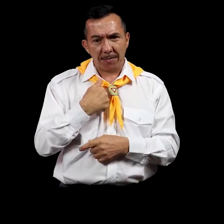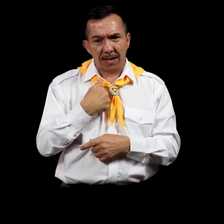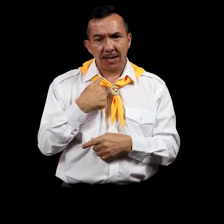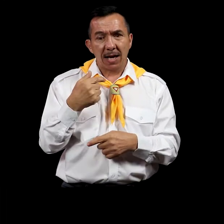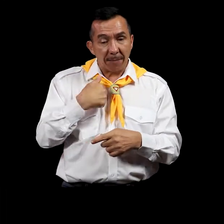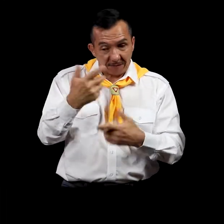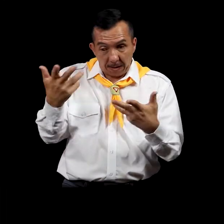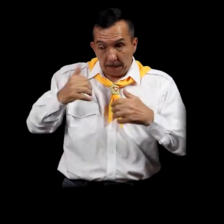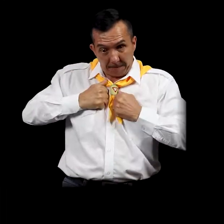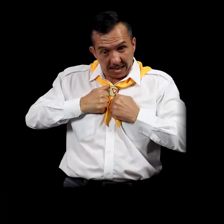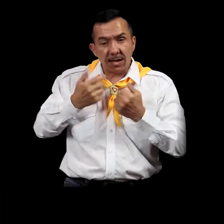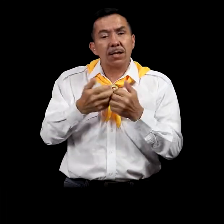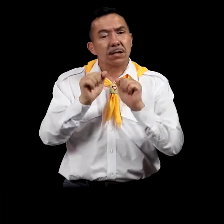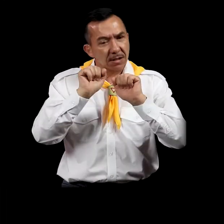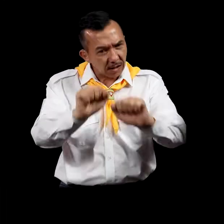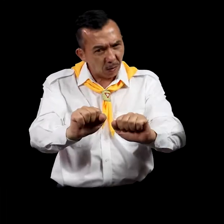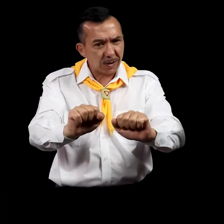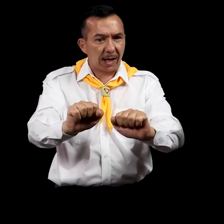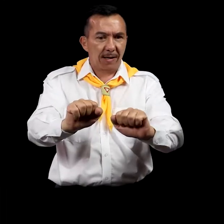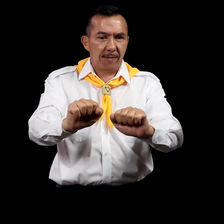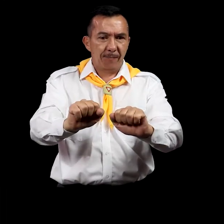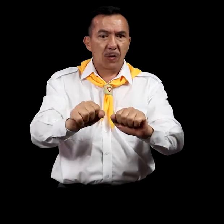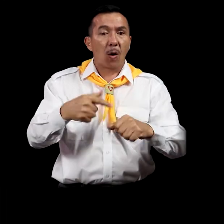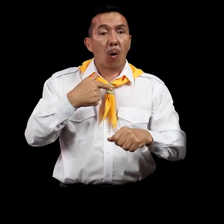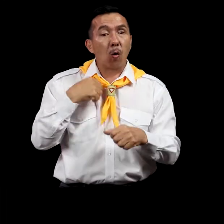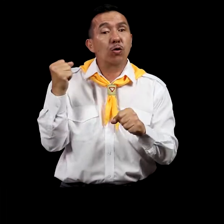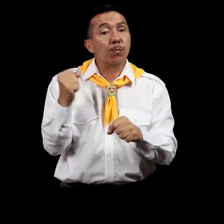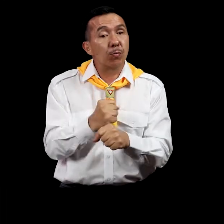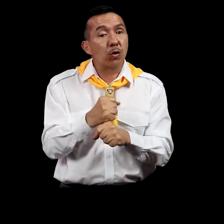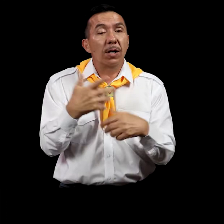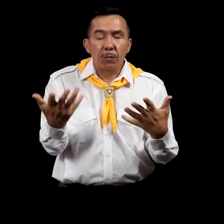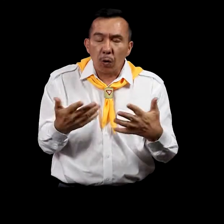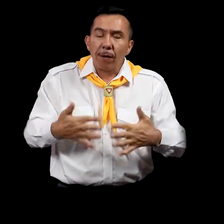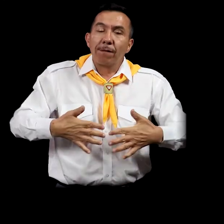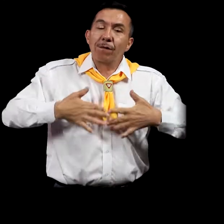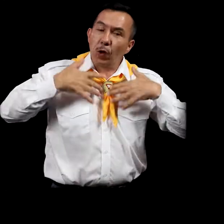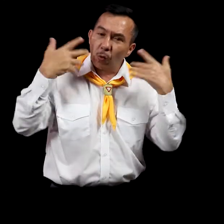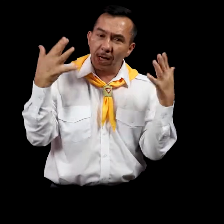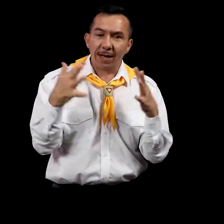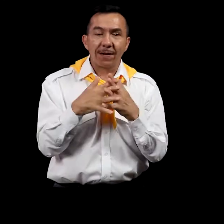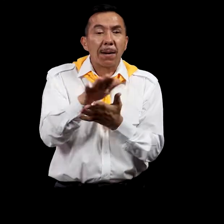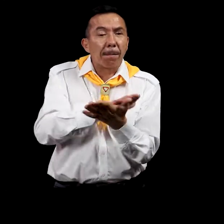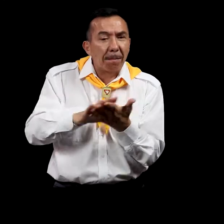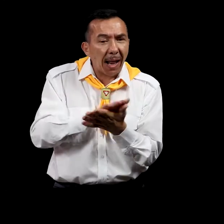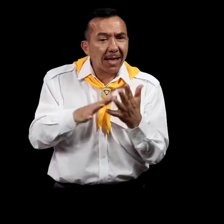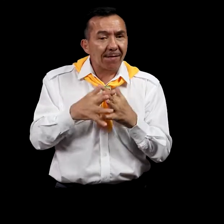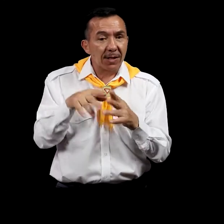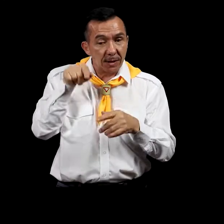wat myne is, is joune. Ons moet tog vrolik en bly